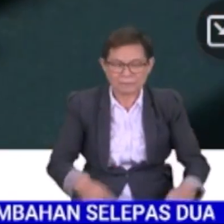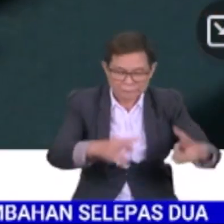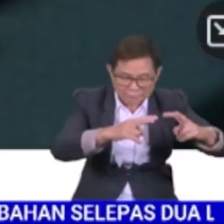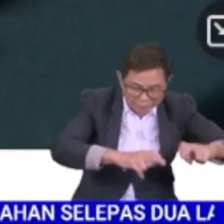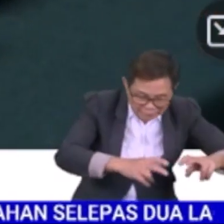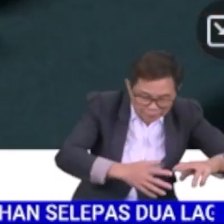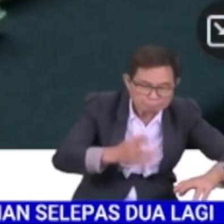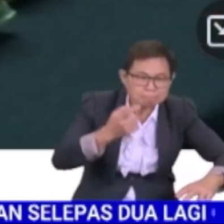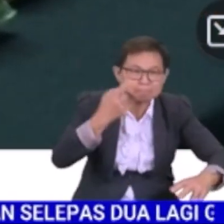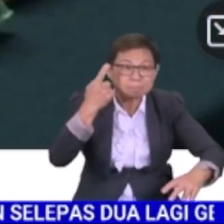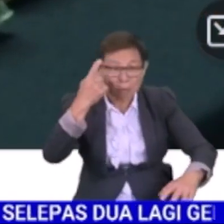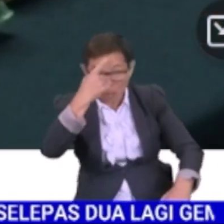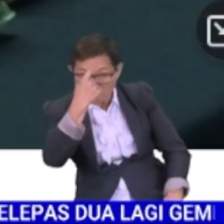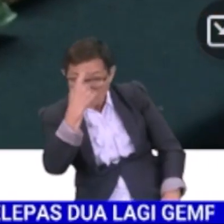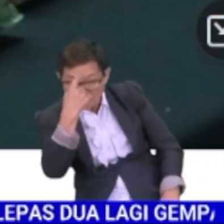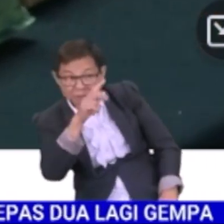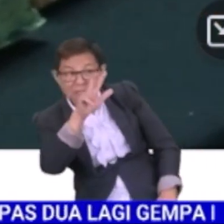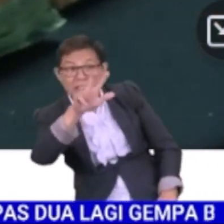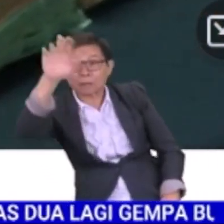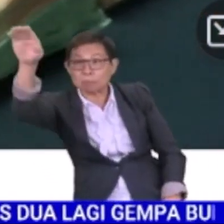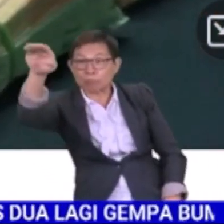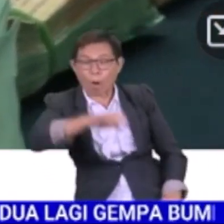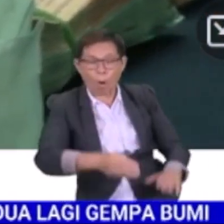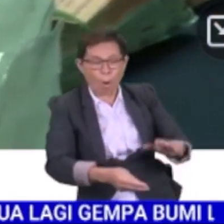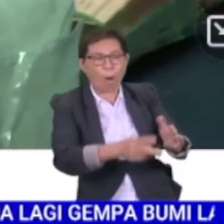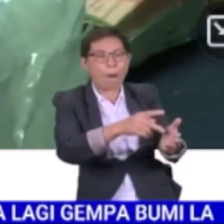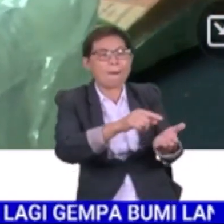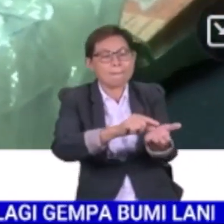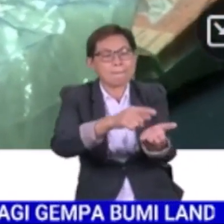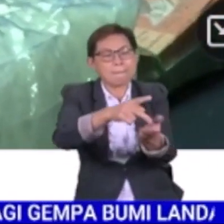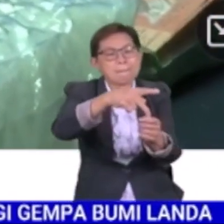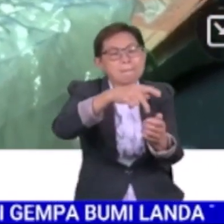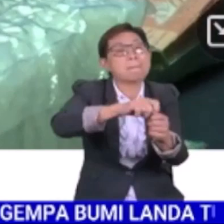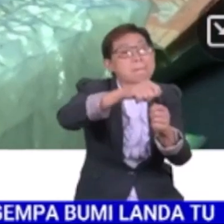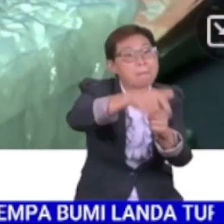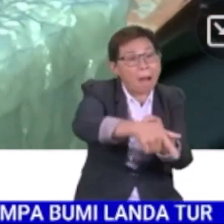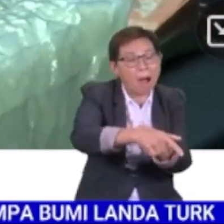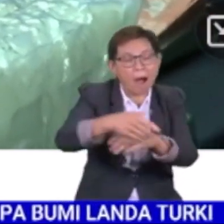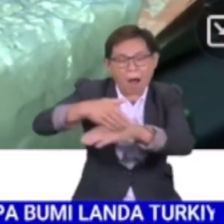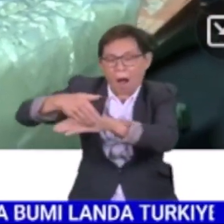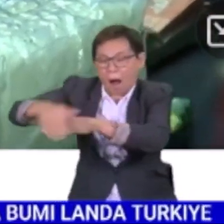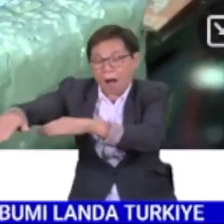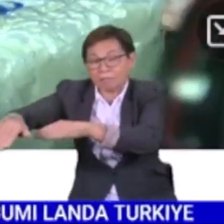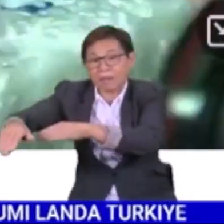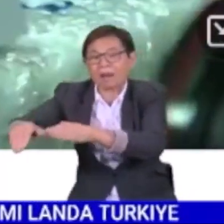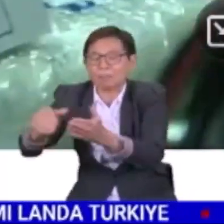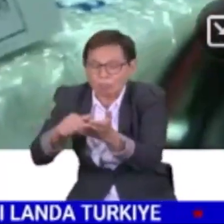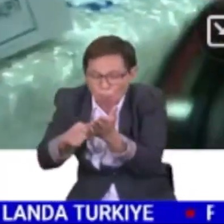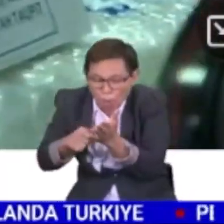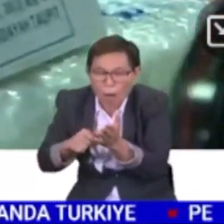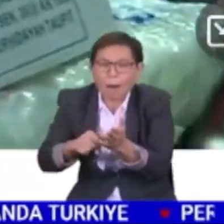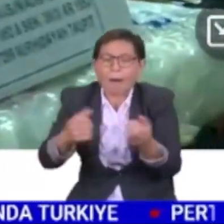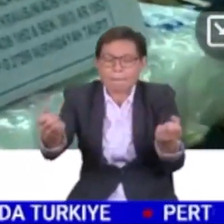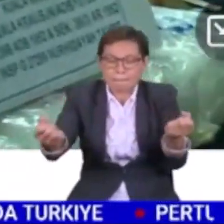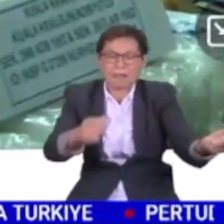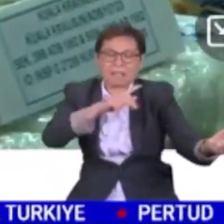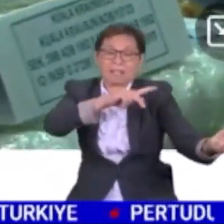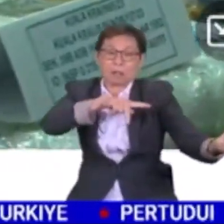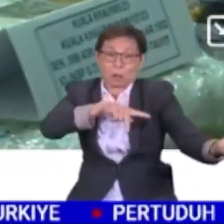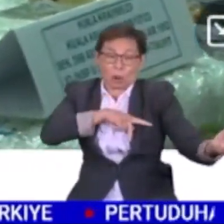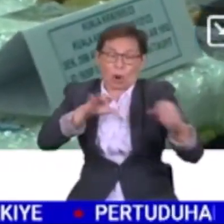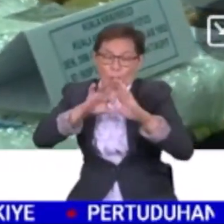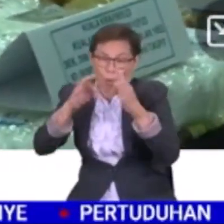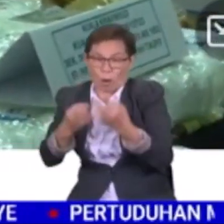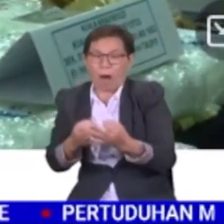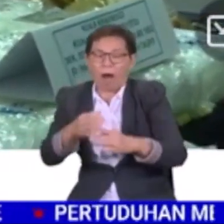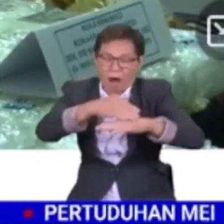Siasatan awal mengisyaki tiga bersaudara itu mengambil upah sebagai penghantar dadah. Mereka menjadikan lori milik keluarga sebagai kenderaan mengangkut